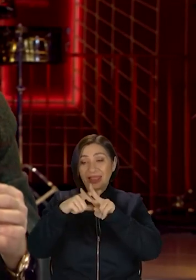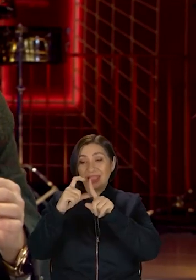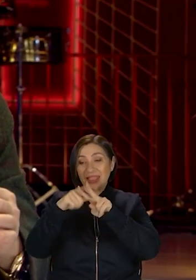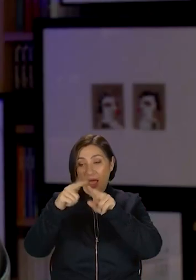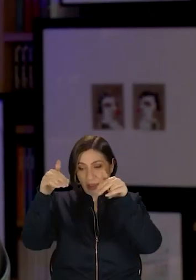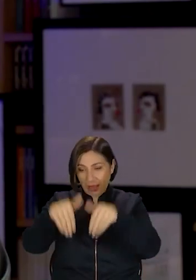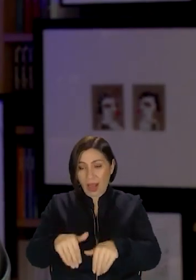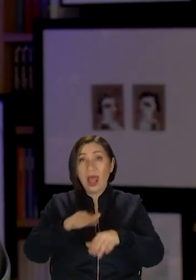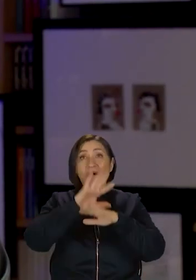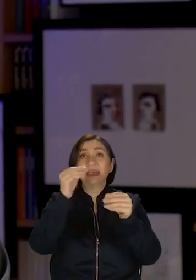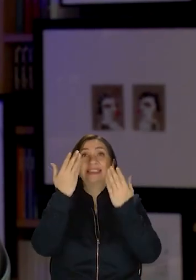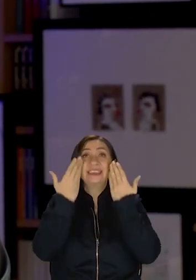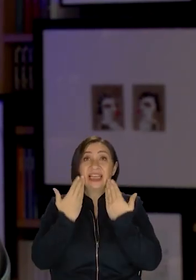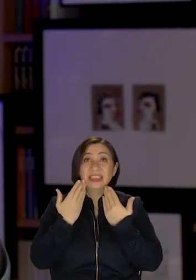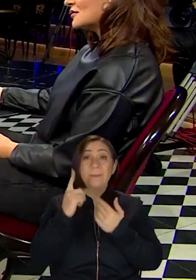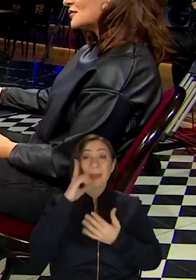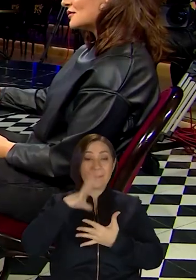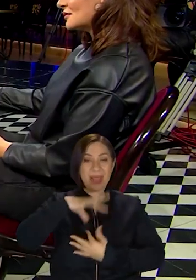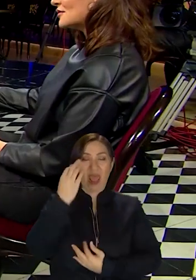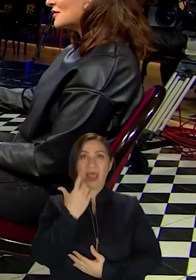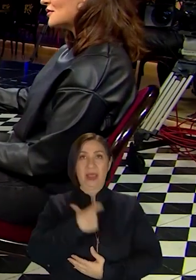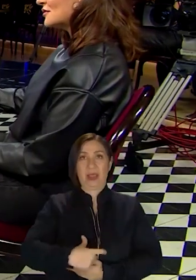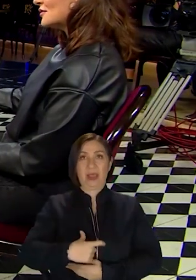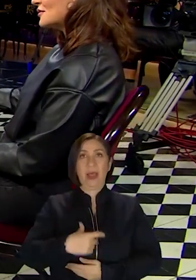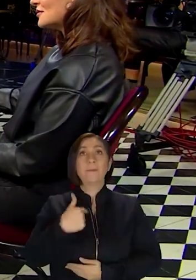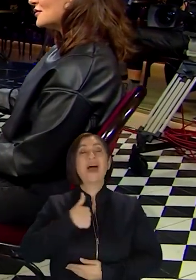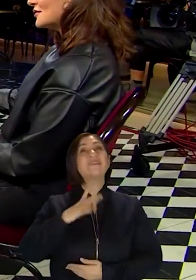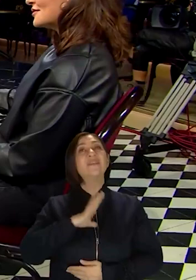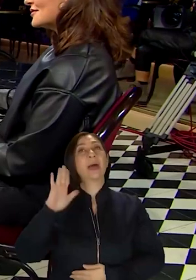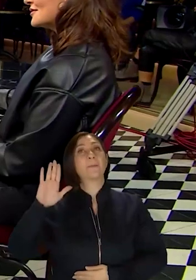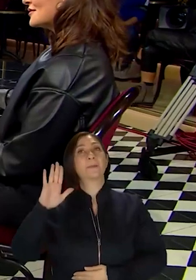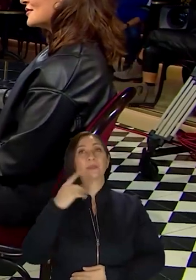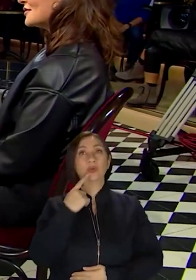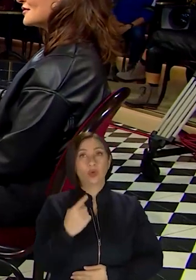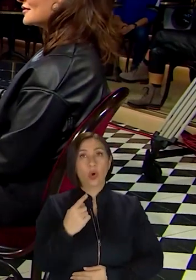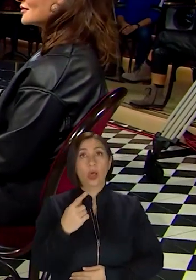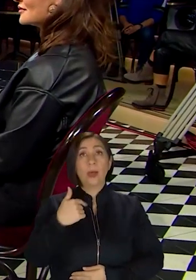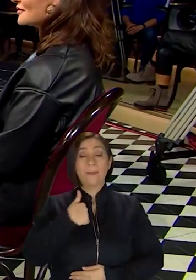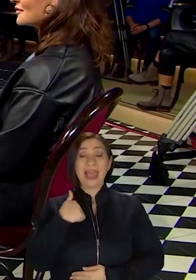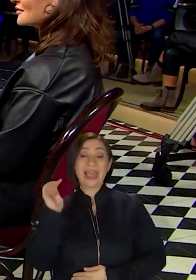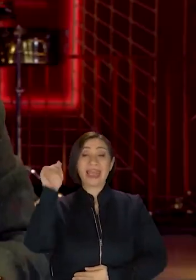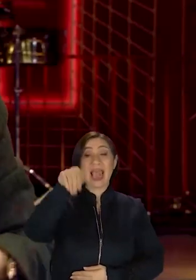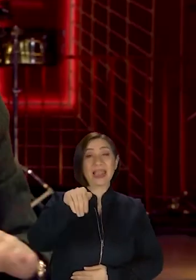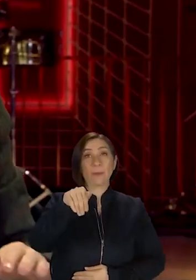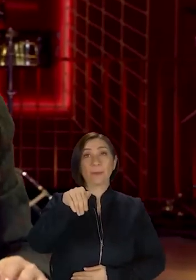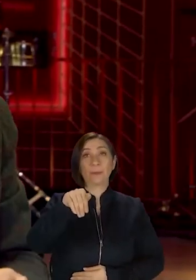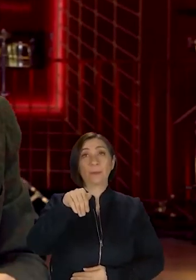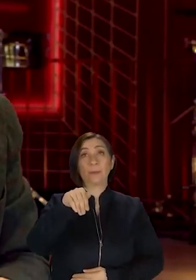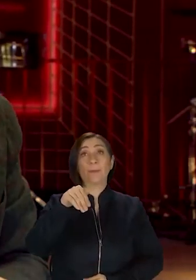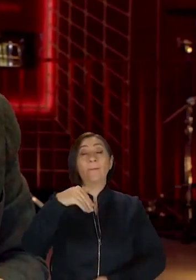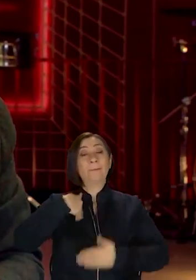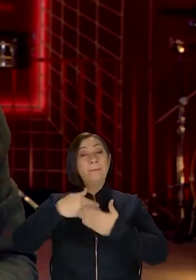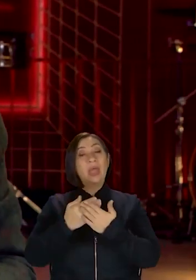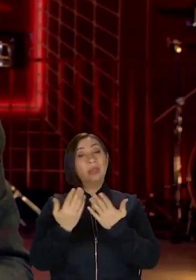gelen her seyirci bir birey hı-hı. Ben varım diyor. Ben geldim.